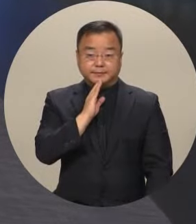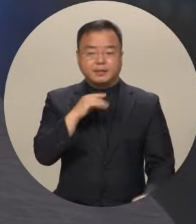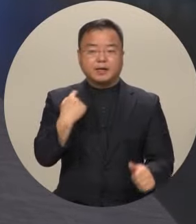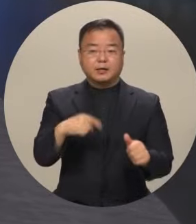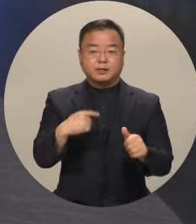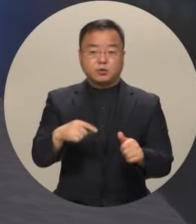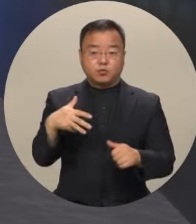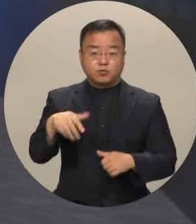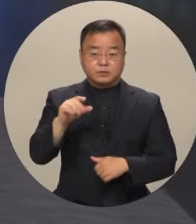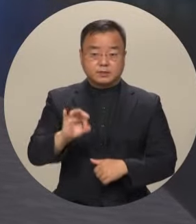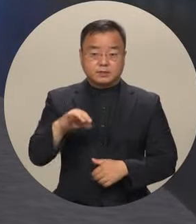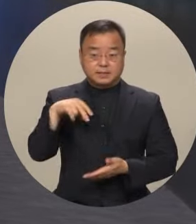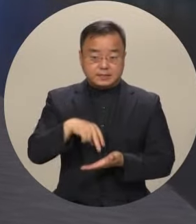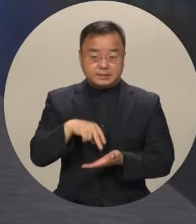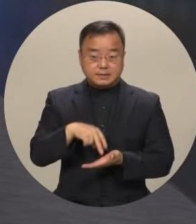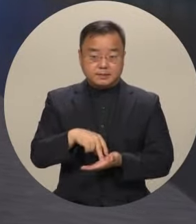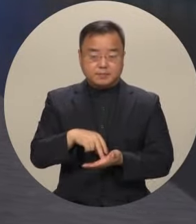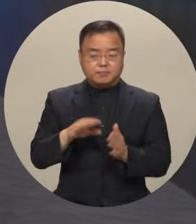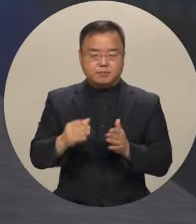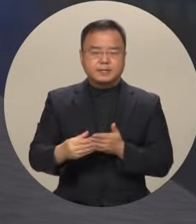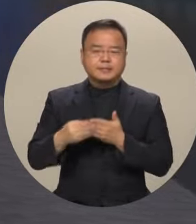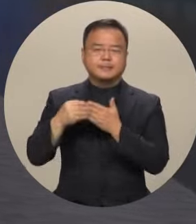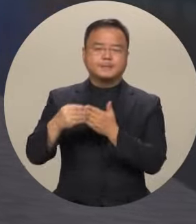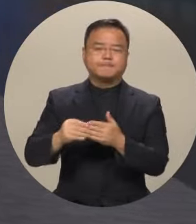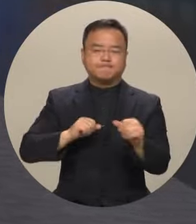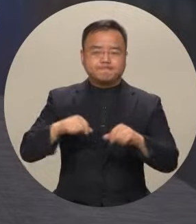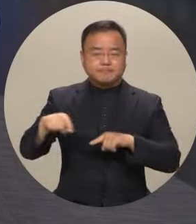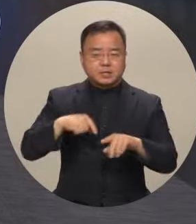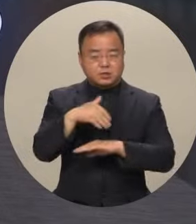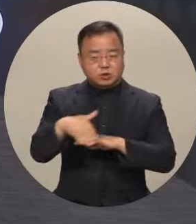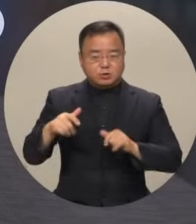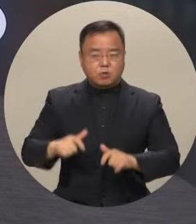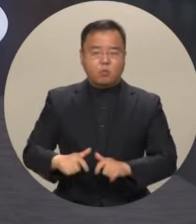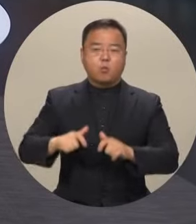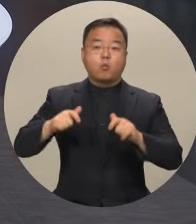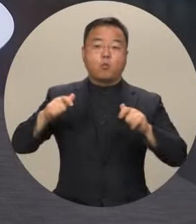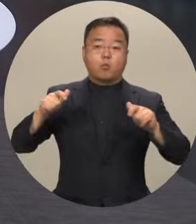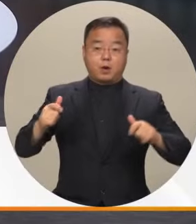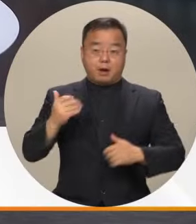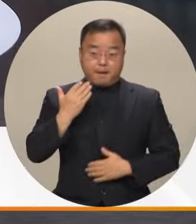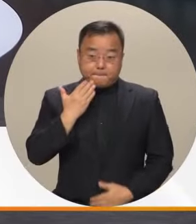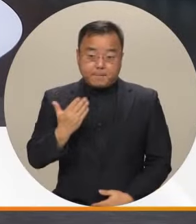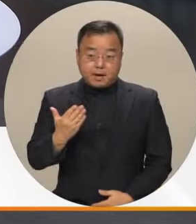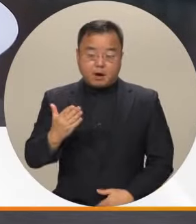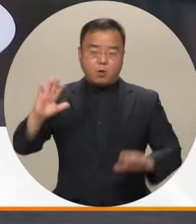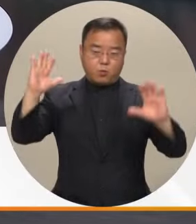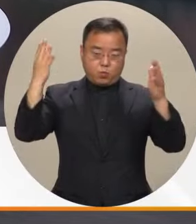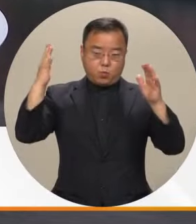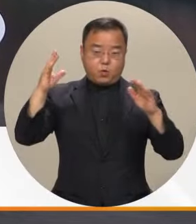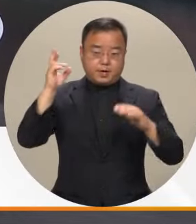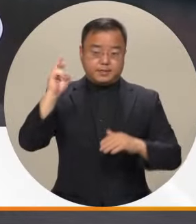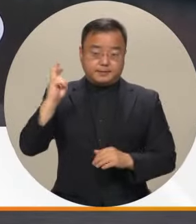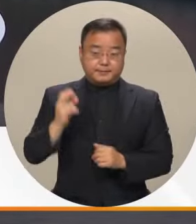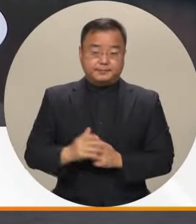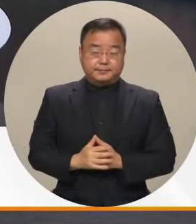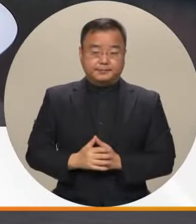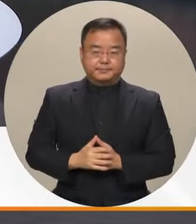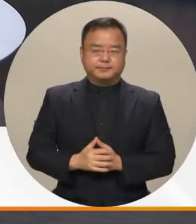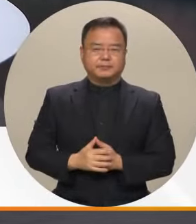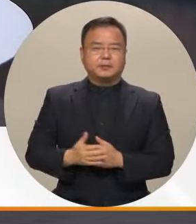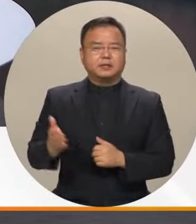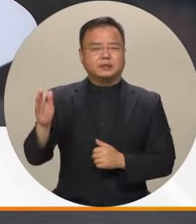입장에선 아무래도 주도의 왔던 정책이 이제 확대 기로에서 있는 거니까 환영의 뜻을 나타낼 것 같은데요